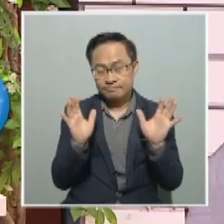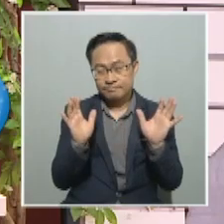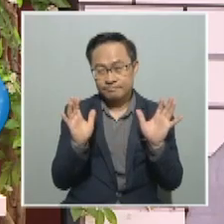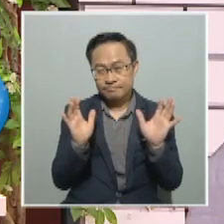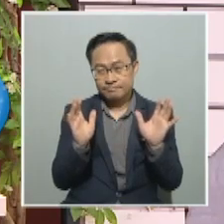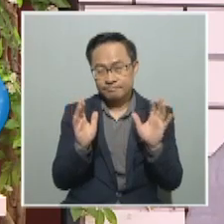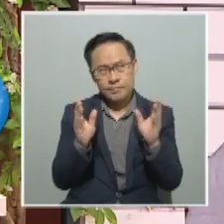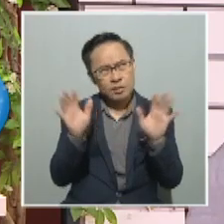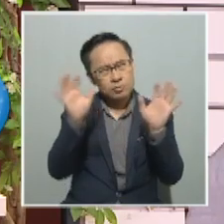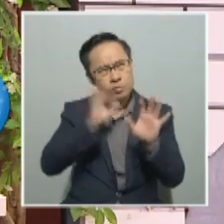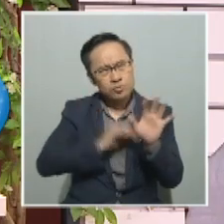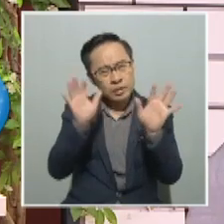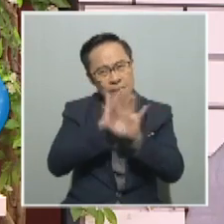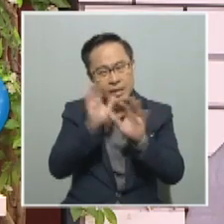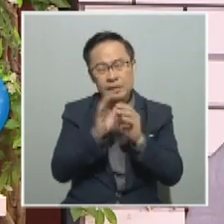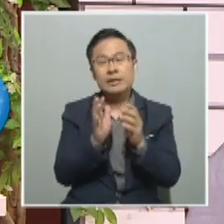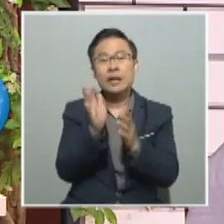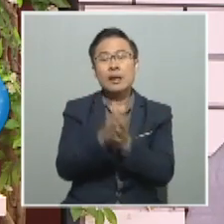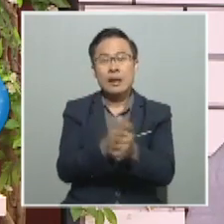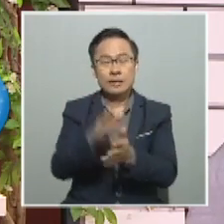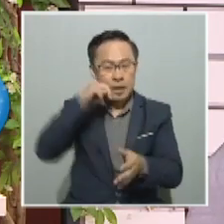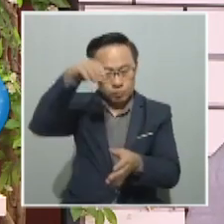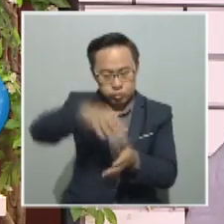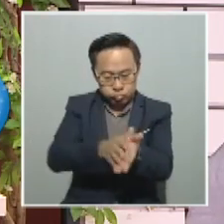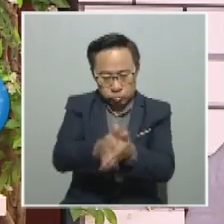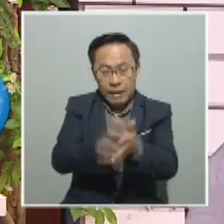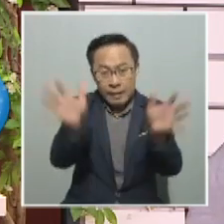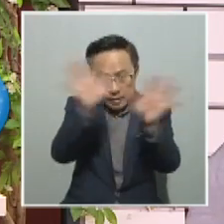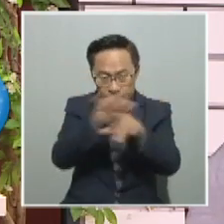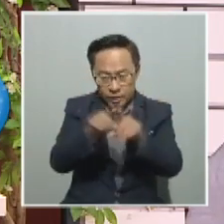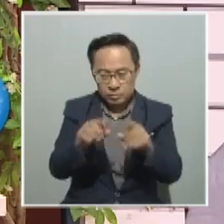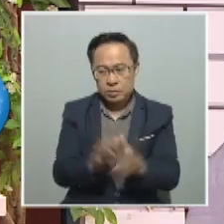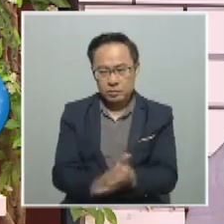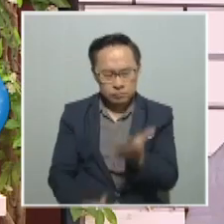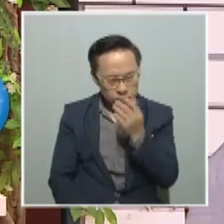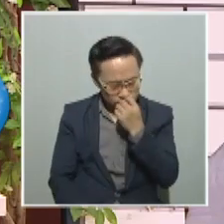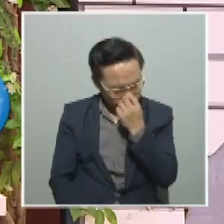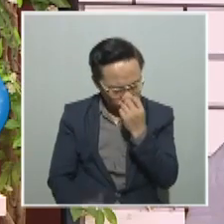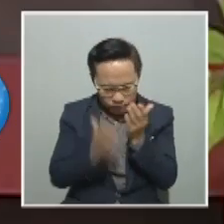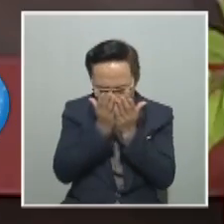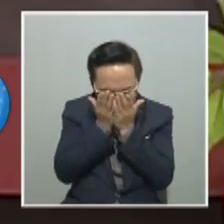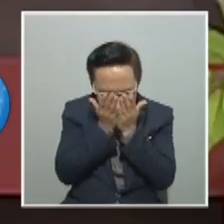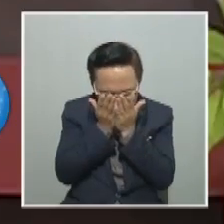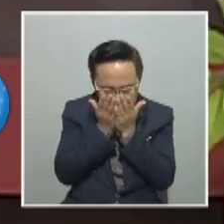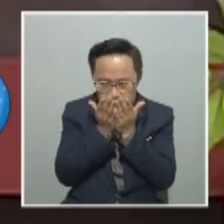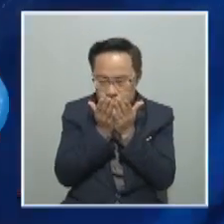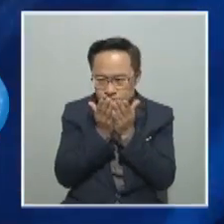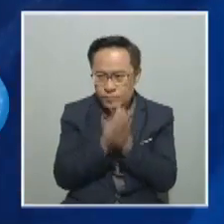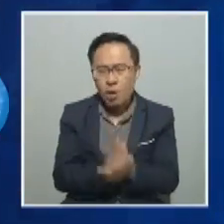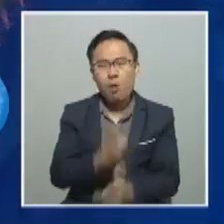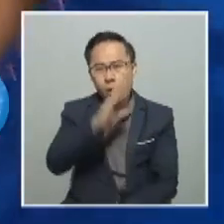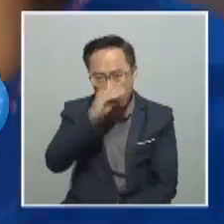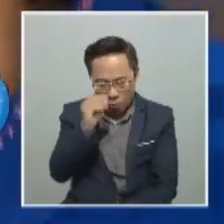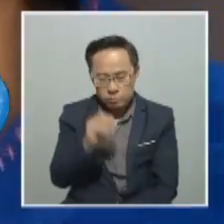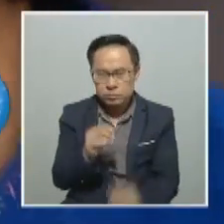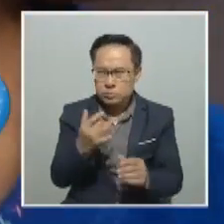อ้มันก็คล้ายๆว่าเราล้างมือเลยนะคะแล้วลองดูกลิ่นนะคะว่ากลิ่นเนี่ยเป็นอย่างไรบ้างกลิ่น